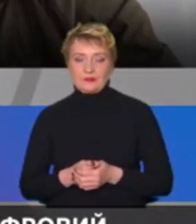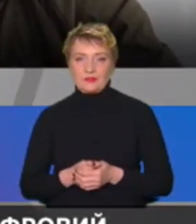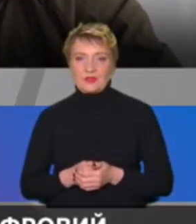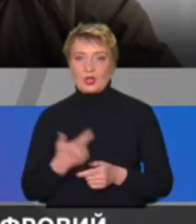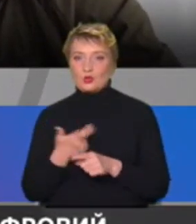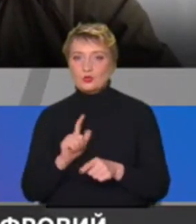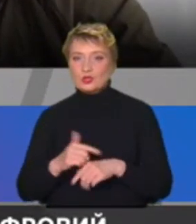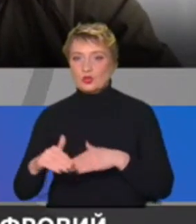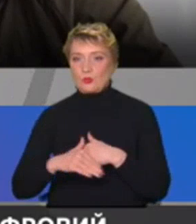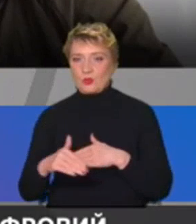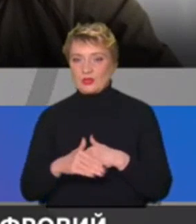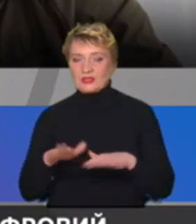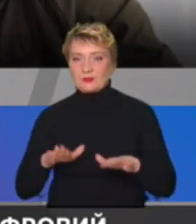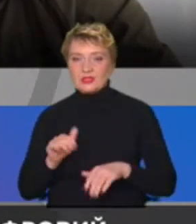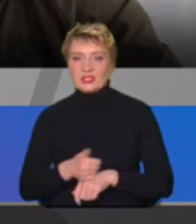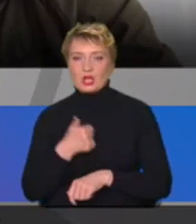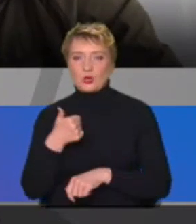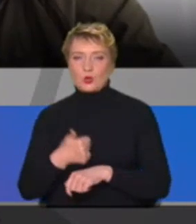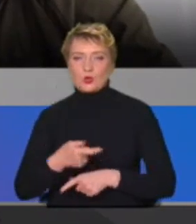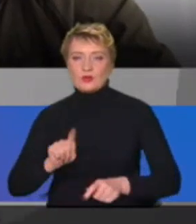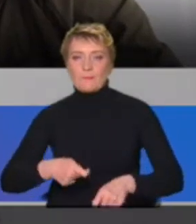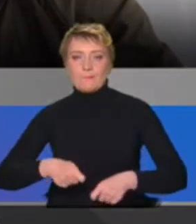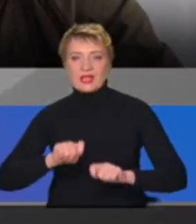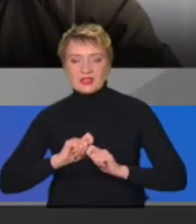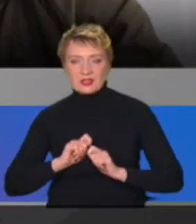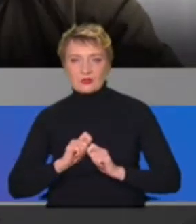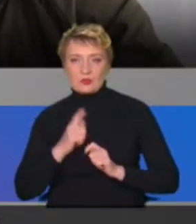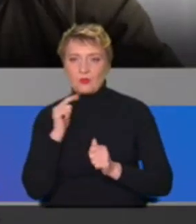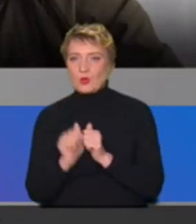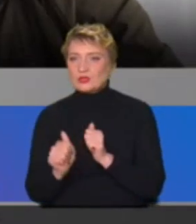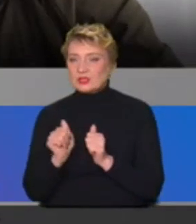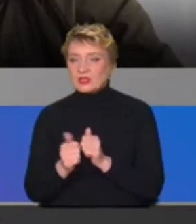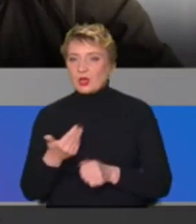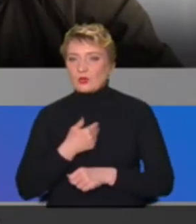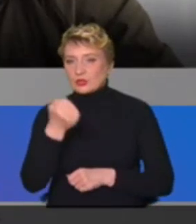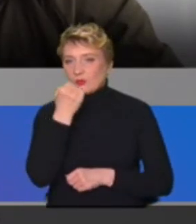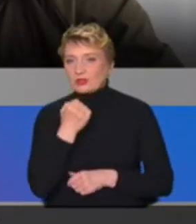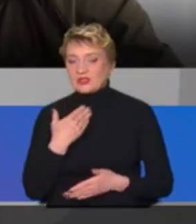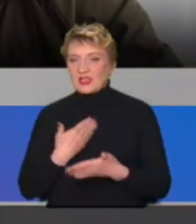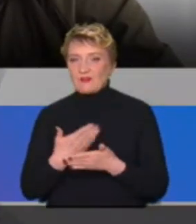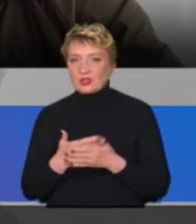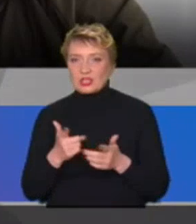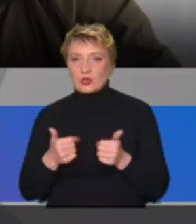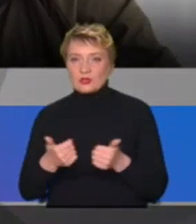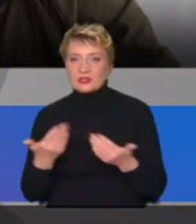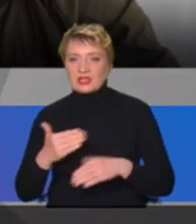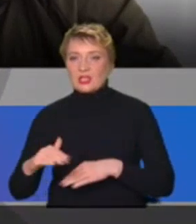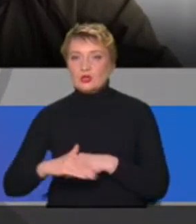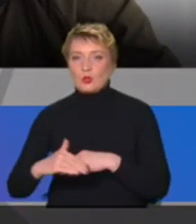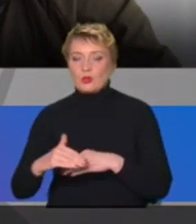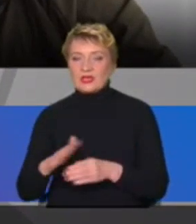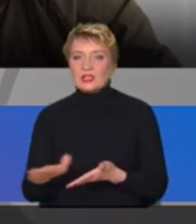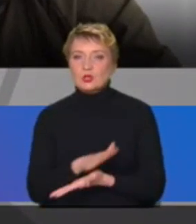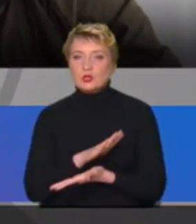дуже допомагають. Міські голови передають постійно гомконвой. Хочу подякувати волонтерським організаціям, які допомагали